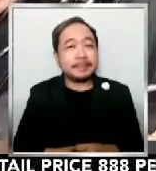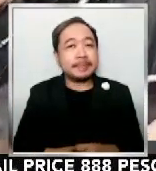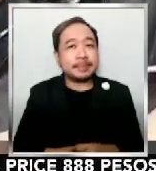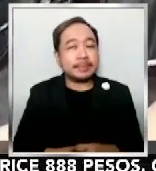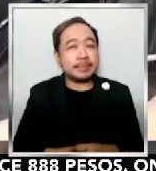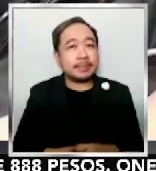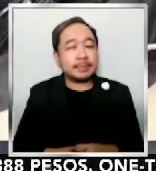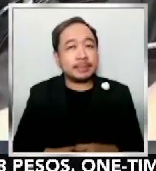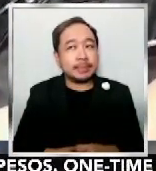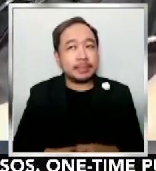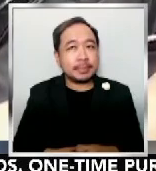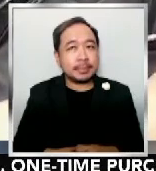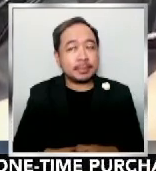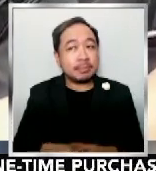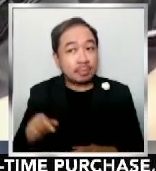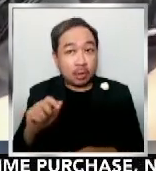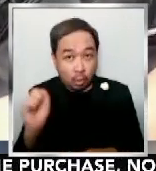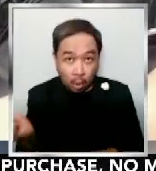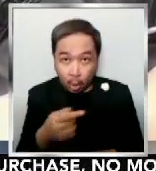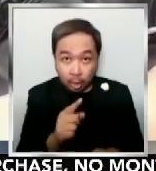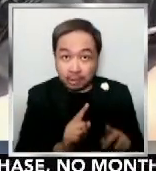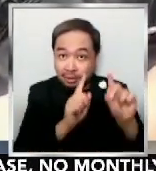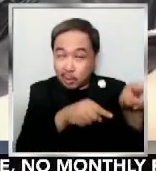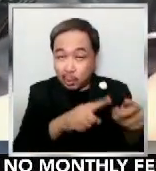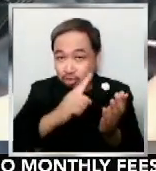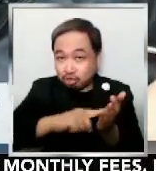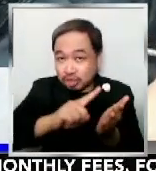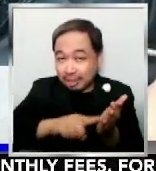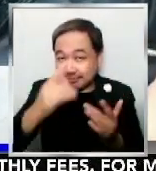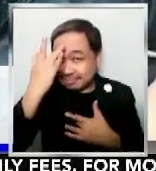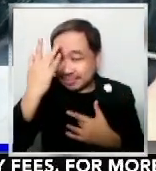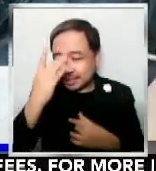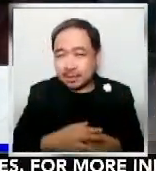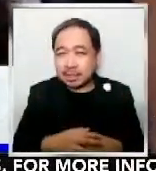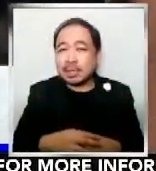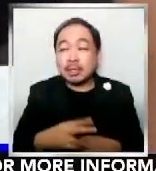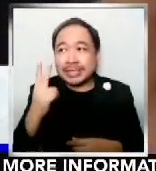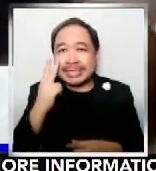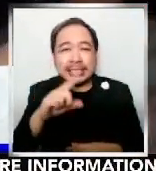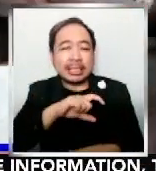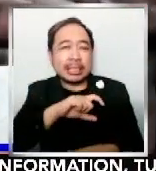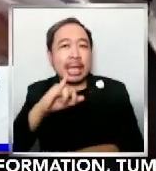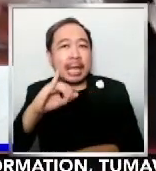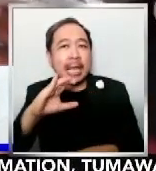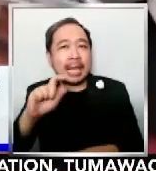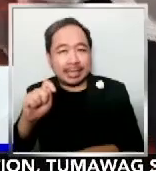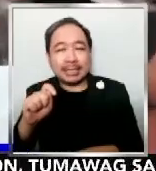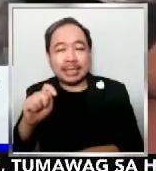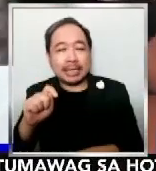Lahat po kayo magpapacheck up? Lahat po? 10 ang nakita ng IACT o Interagency Council for Traffic